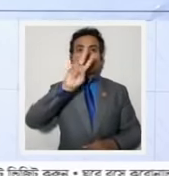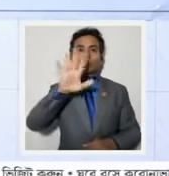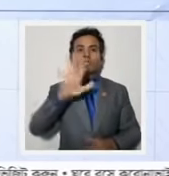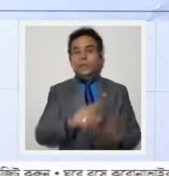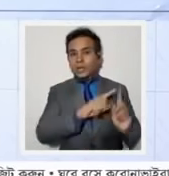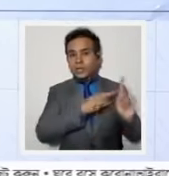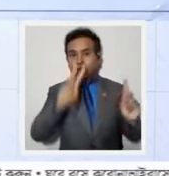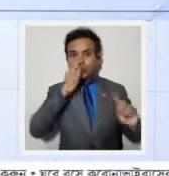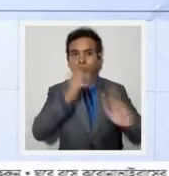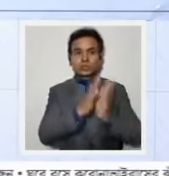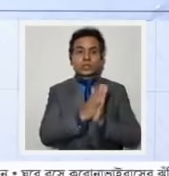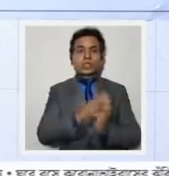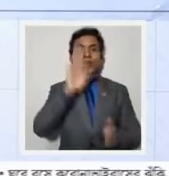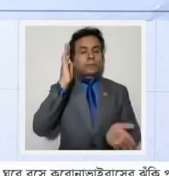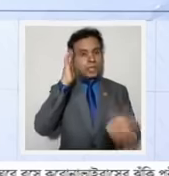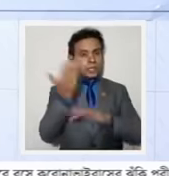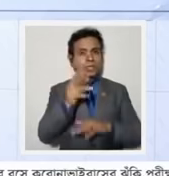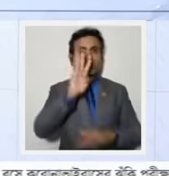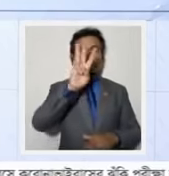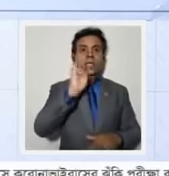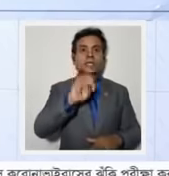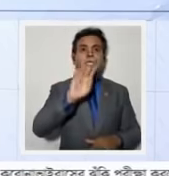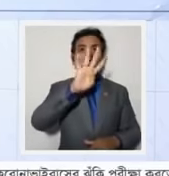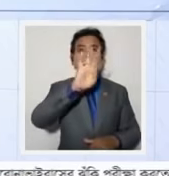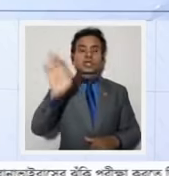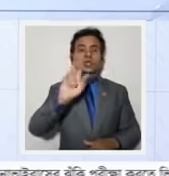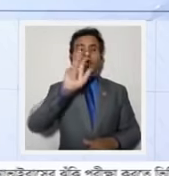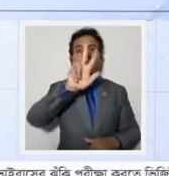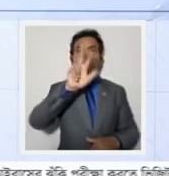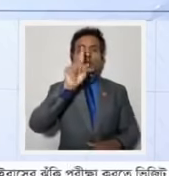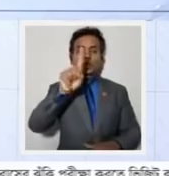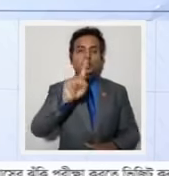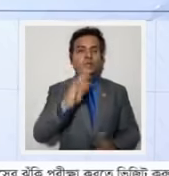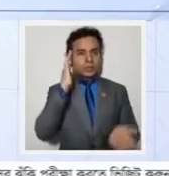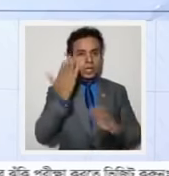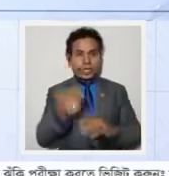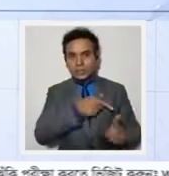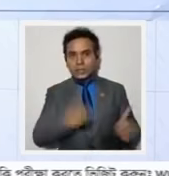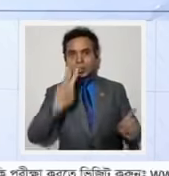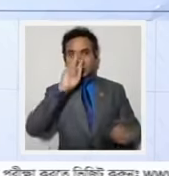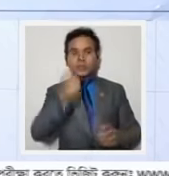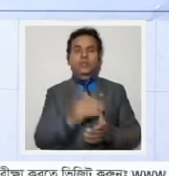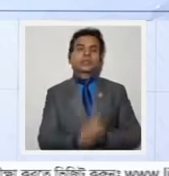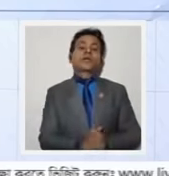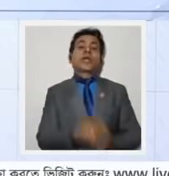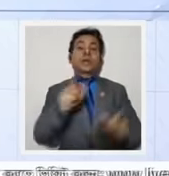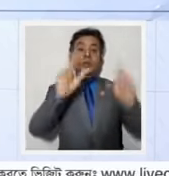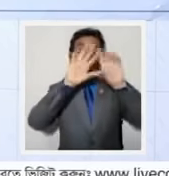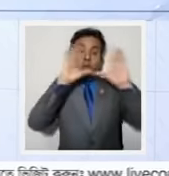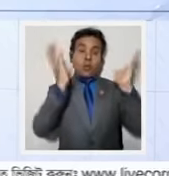পর্যন্ত 1,881 জন। মৃত্যুবরণ করেছেন 24 ঘন্টায় 125 জন এবং এ পর্যন্ত